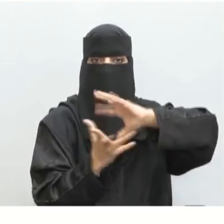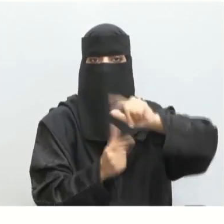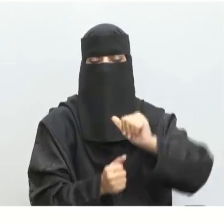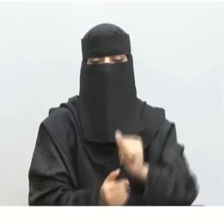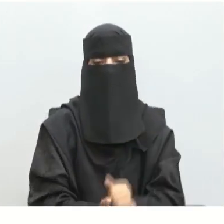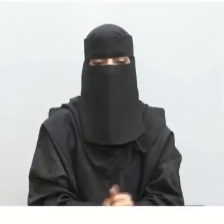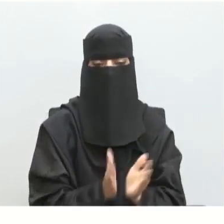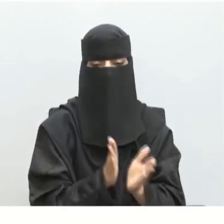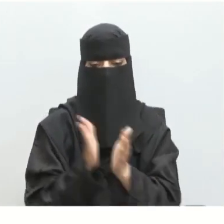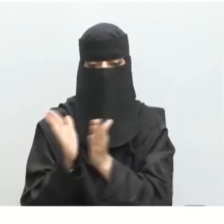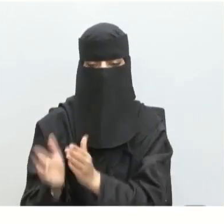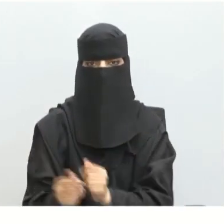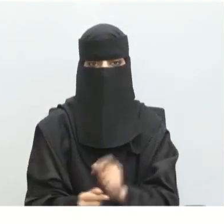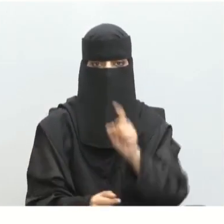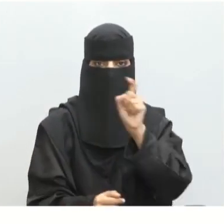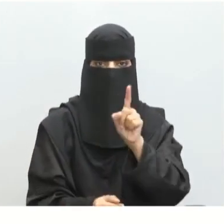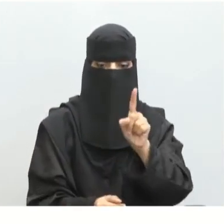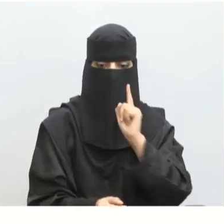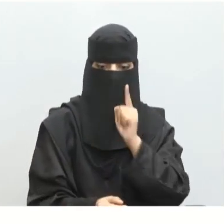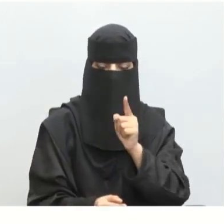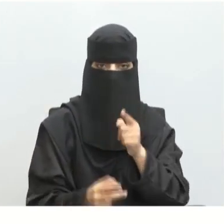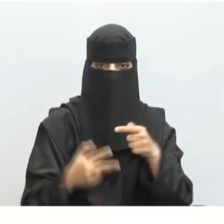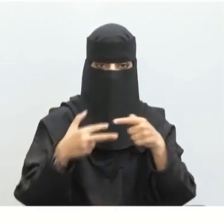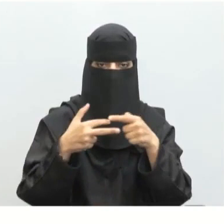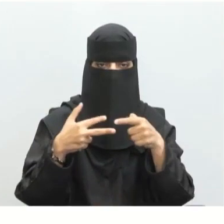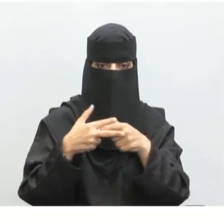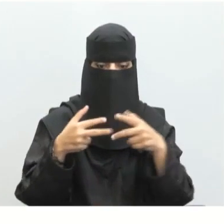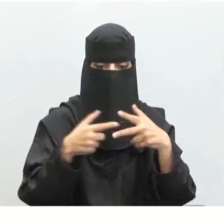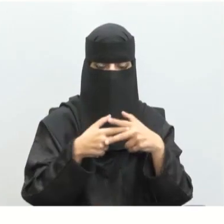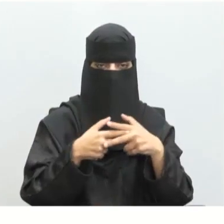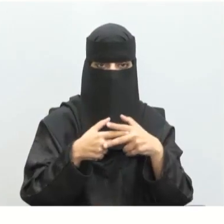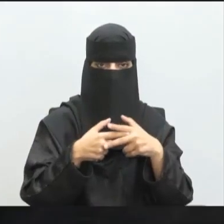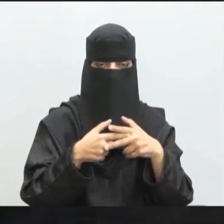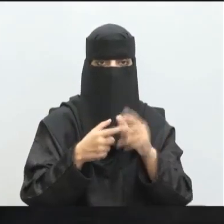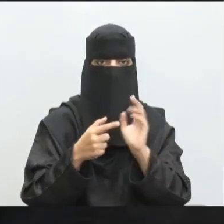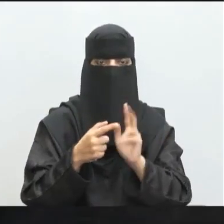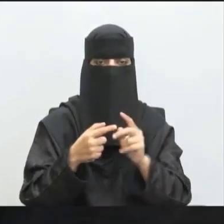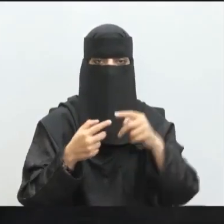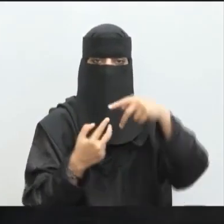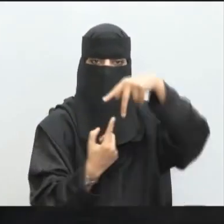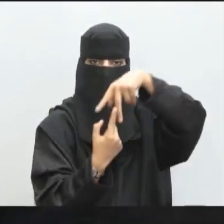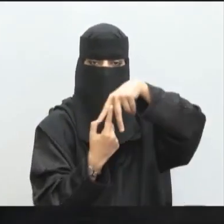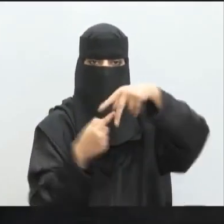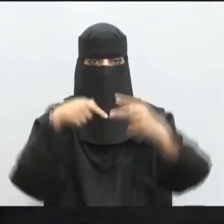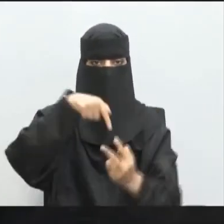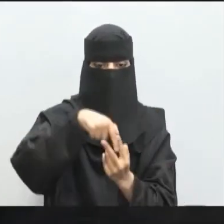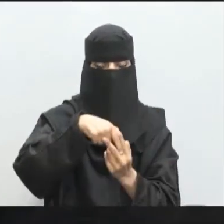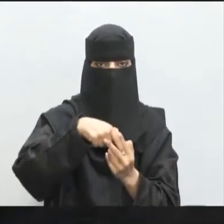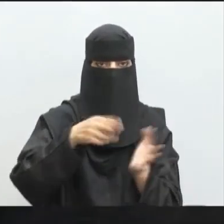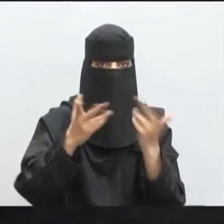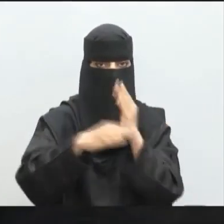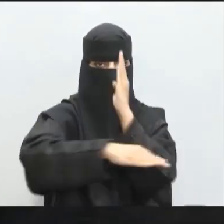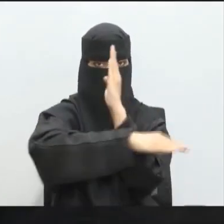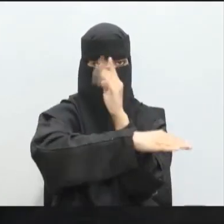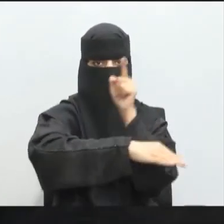الارض اتجاهات الشمال في الخريطه ثلاثه ذكرنا من محتويات الخارجيه للخريطه الطبوغرافيه